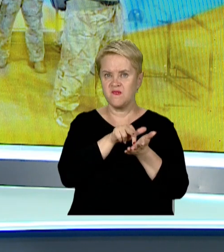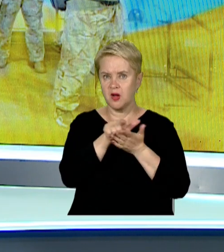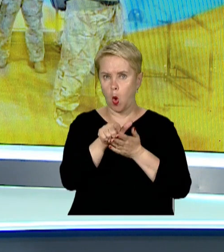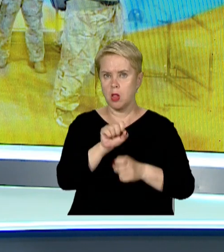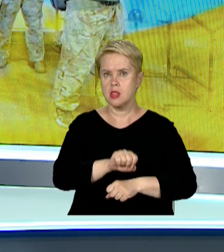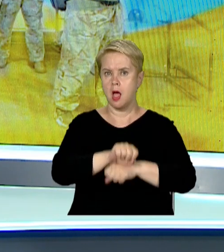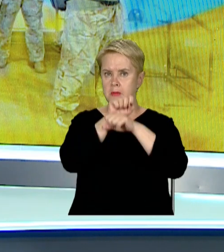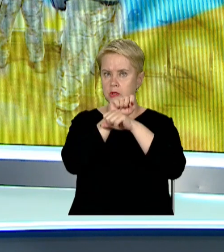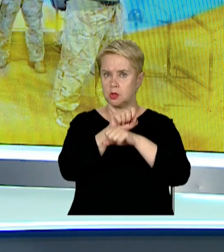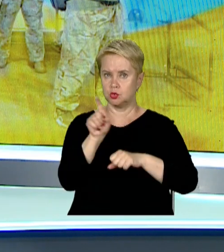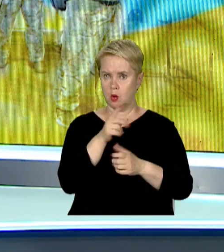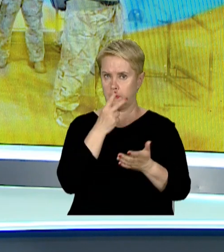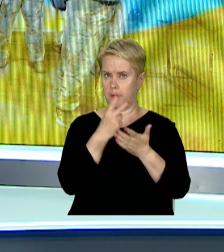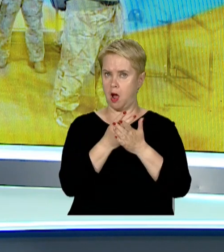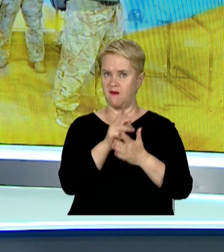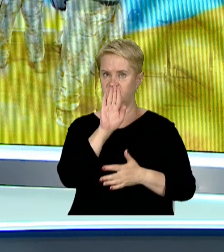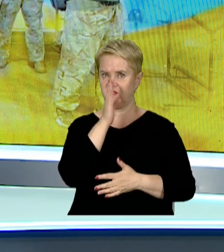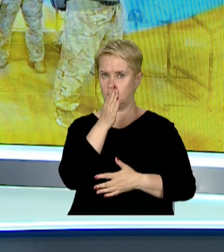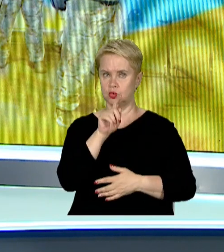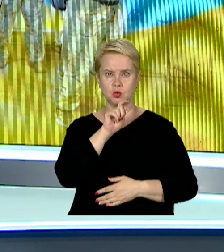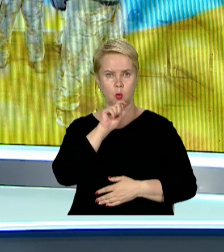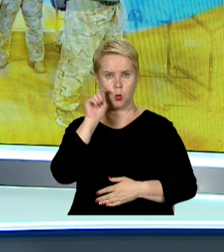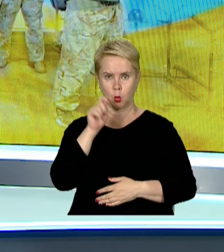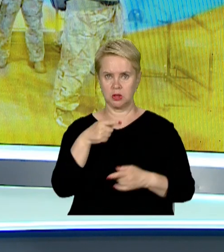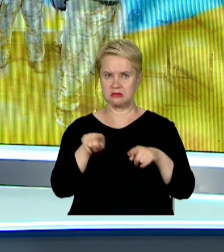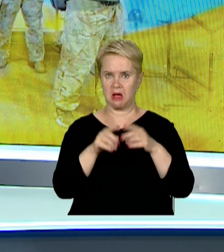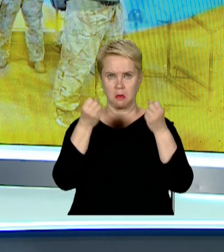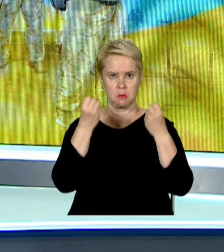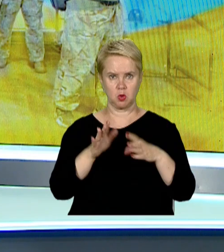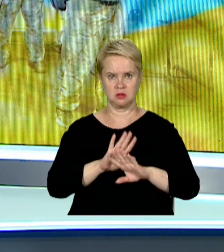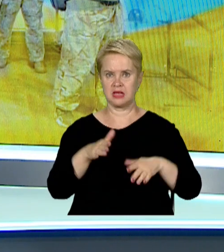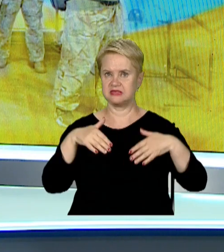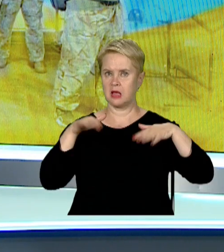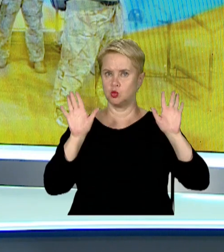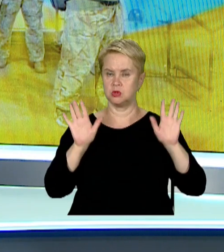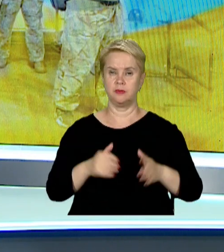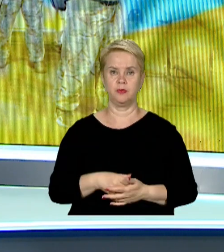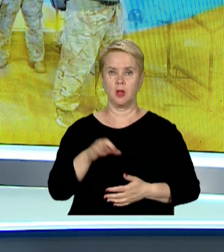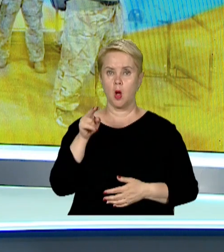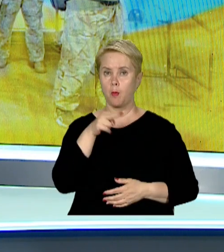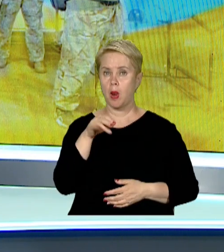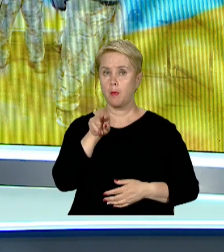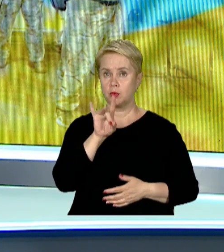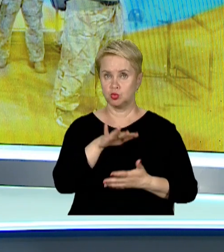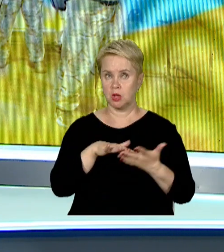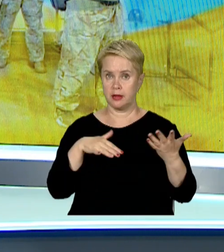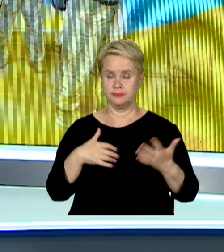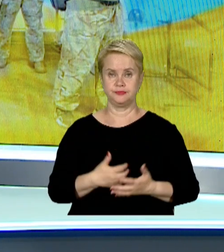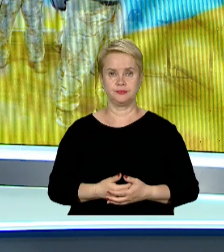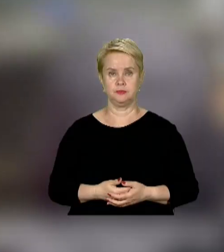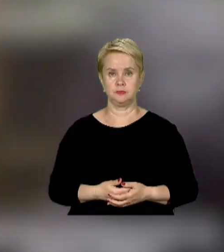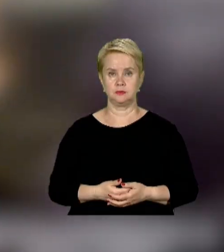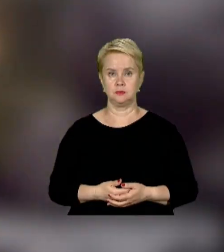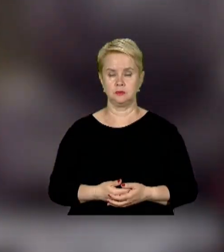на мітинги, аби показати ворогу, що українці так просто не здаються. Поліна Паломарчук далі.